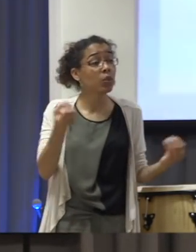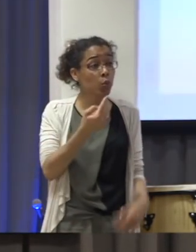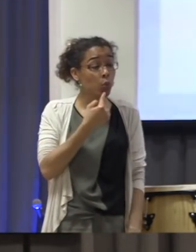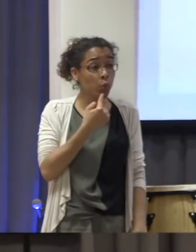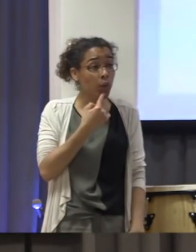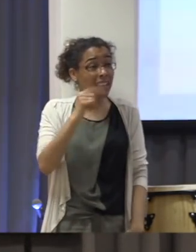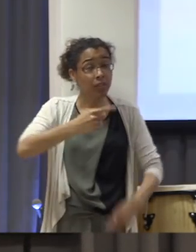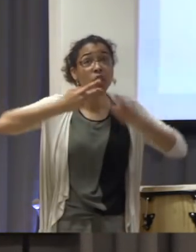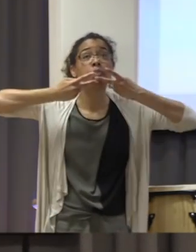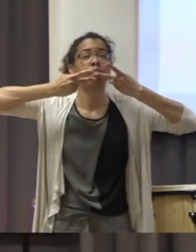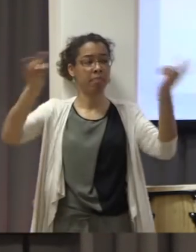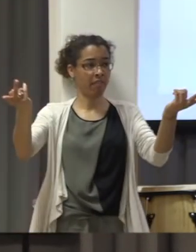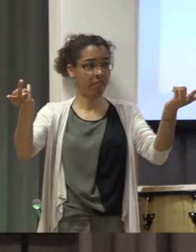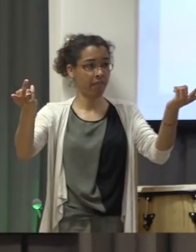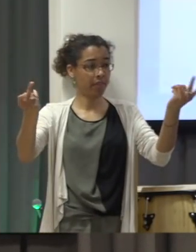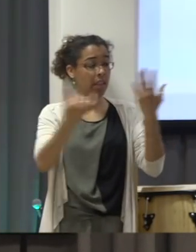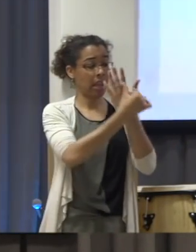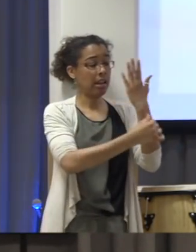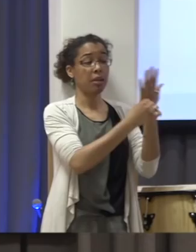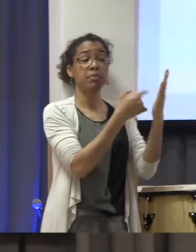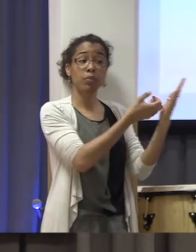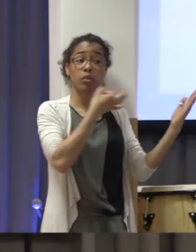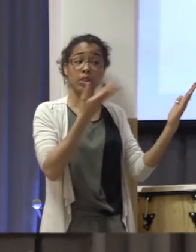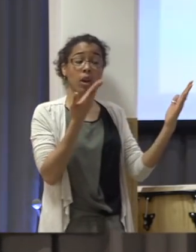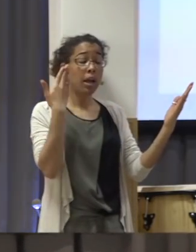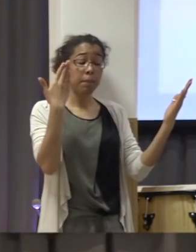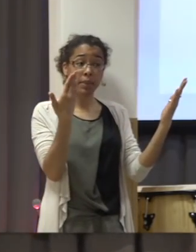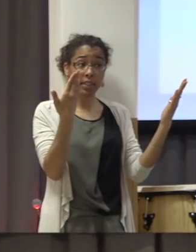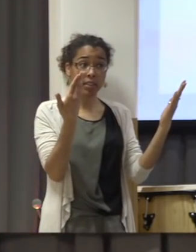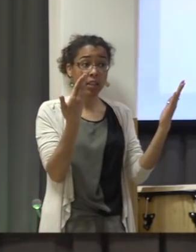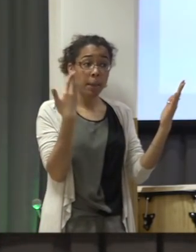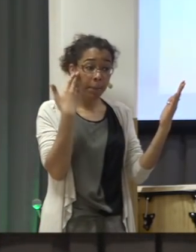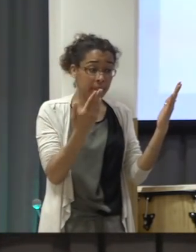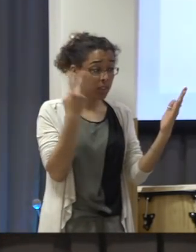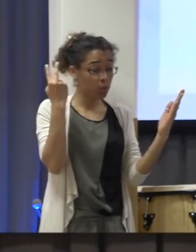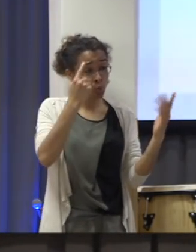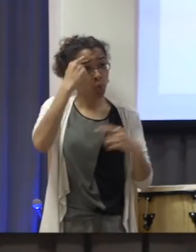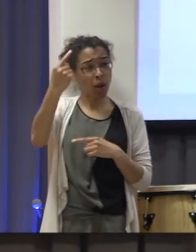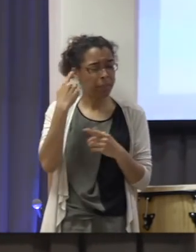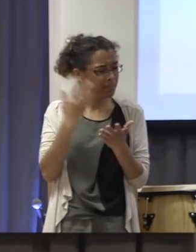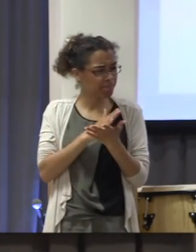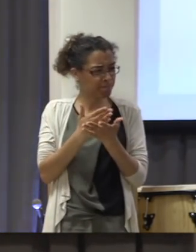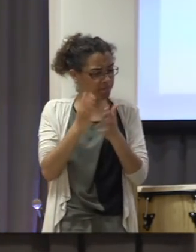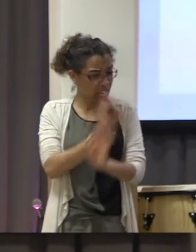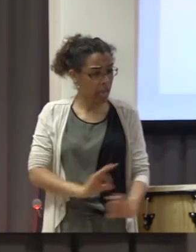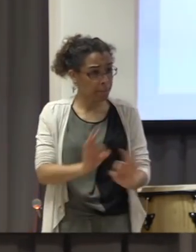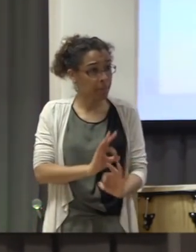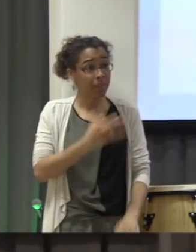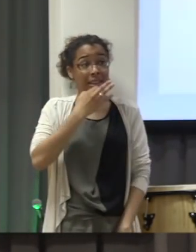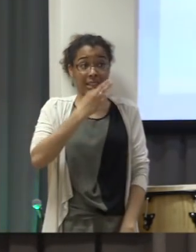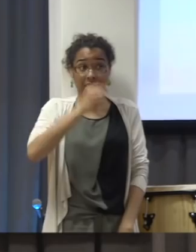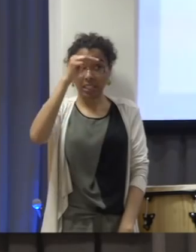tu confesses. La Bible nous dit, si tu ne crois, si tu ne doutes pas, et la Bible est claire, il a bien